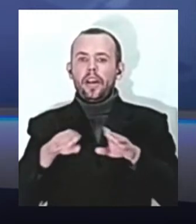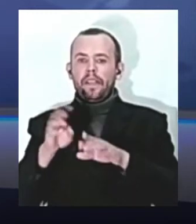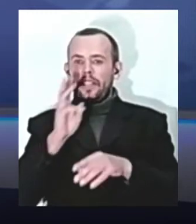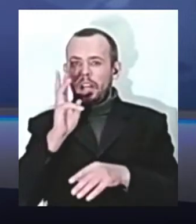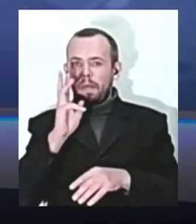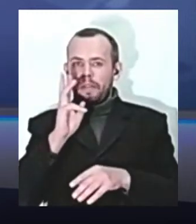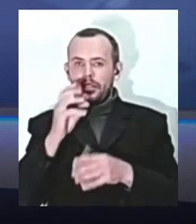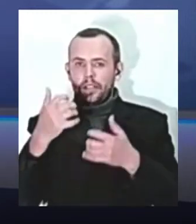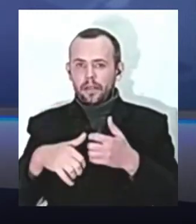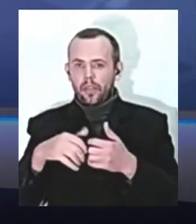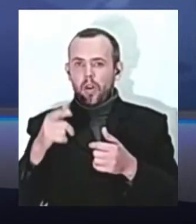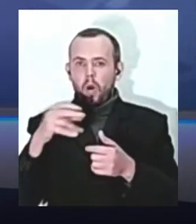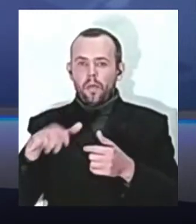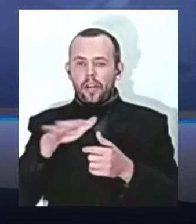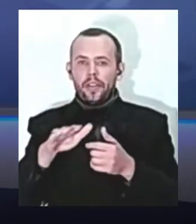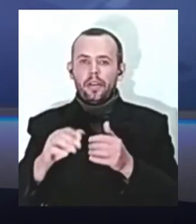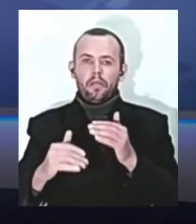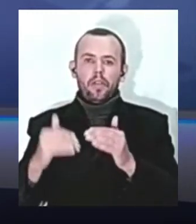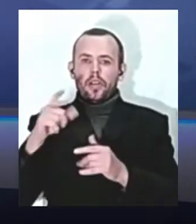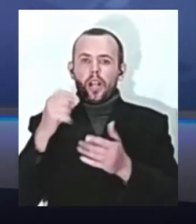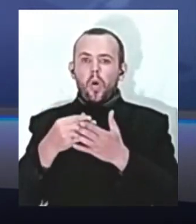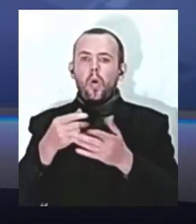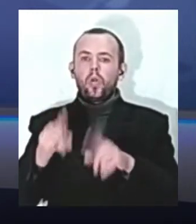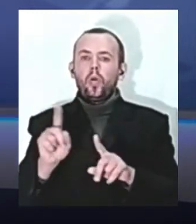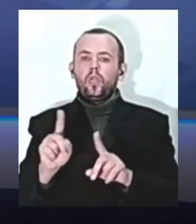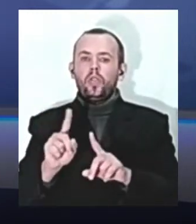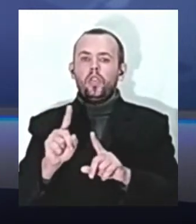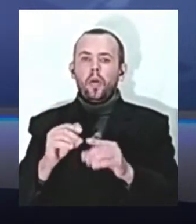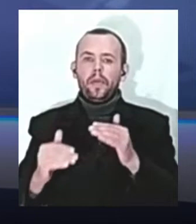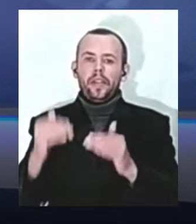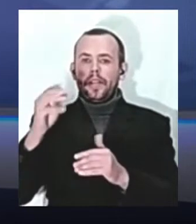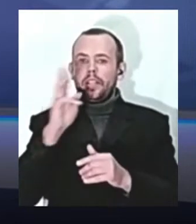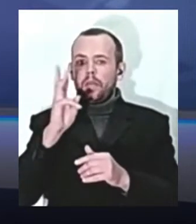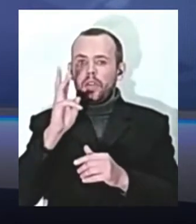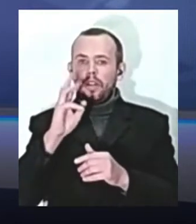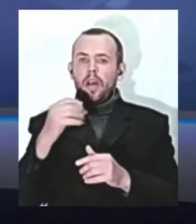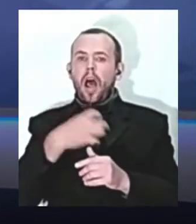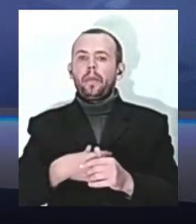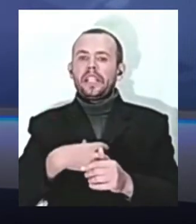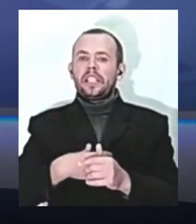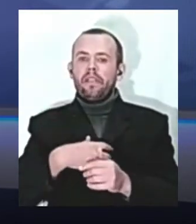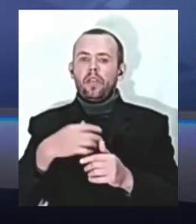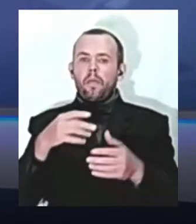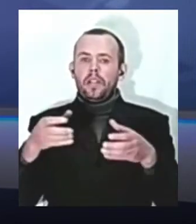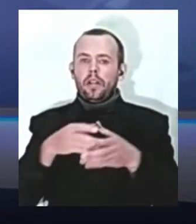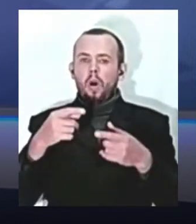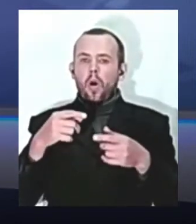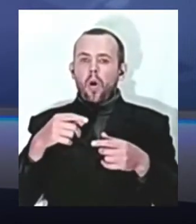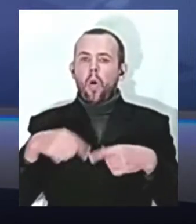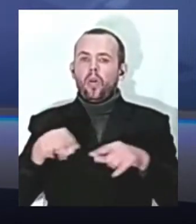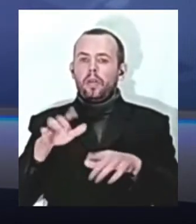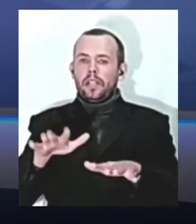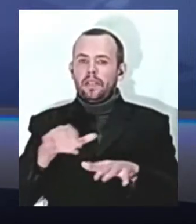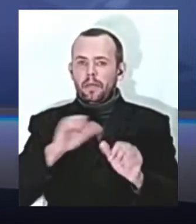громаді підіймається лише за рахунок того, що підіймається зарплата в адміністративному персоналі органу місцевого самоврядування, ну це ж невірно,